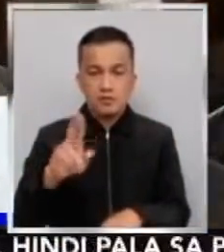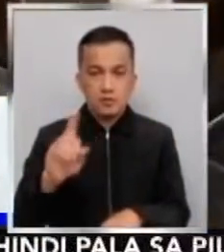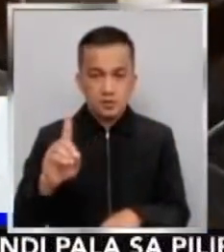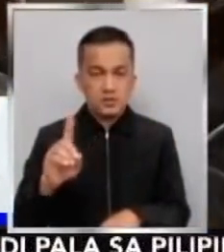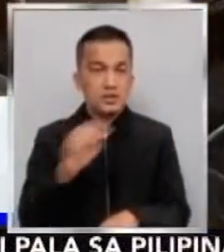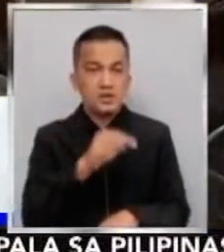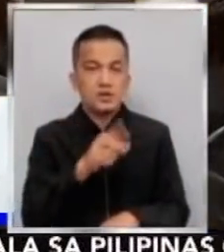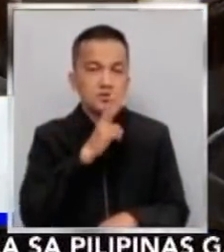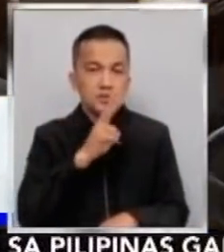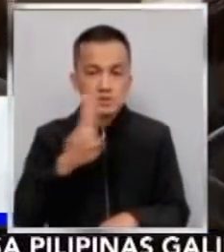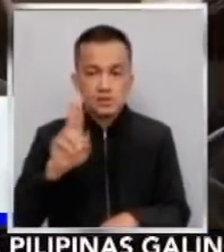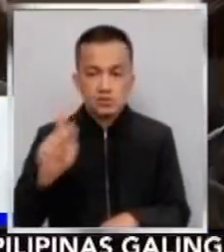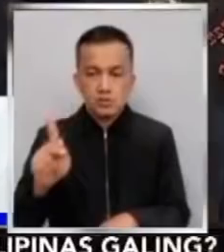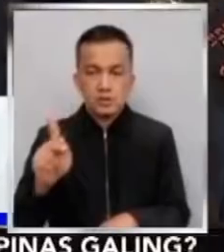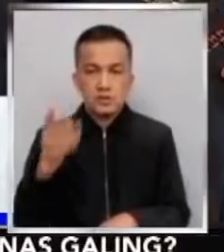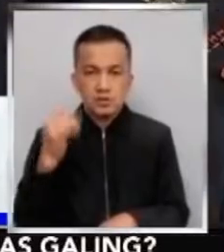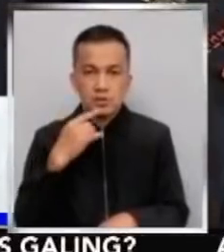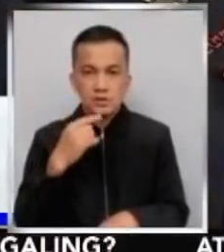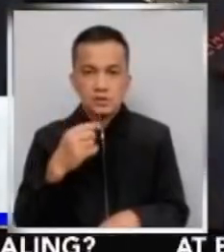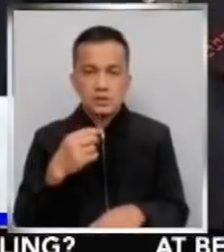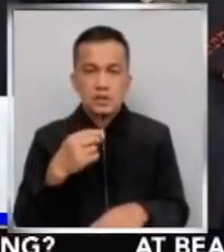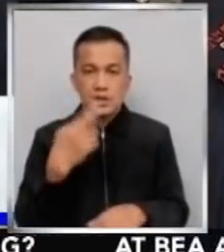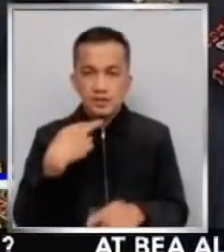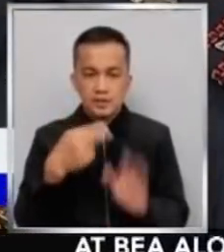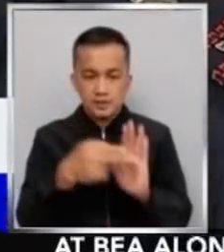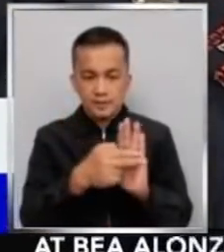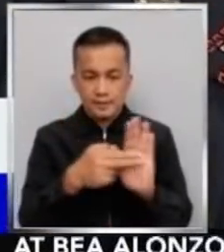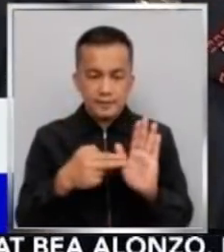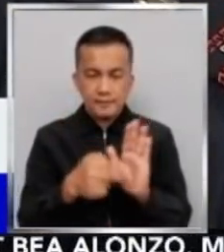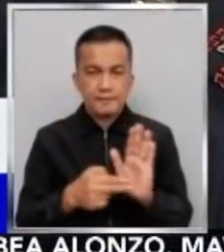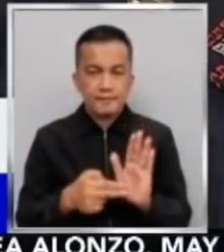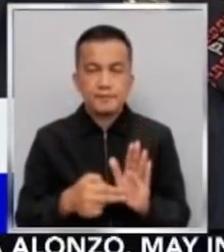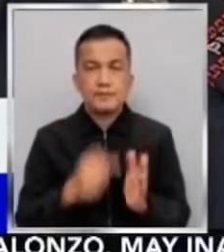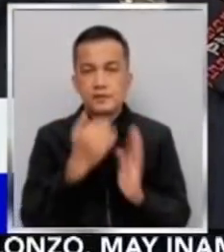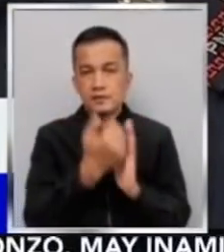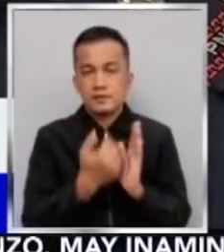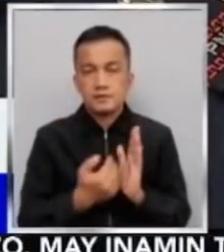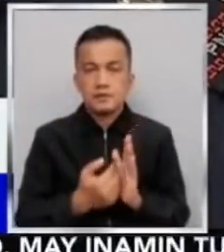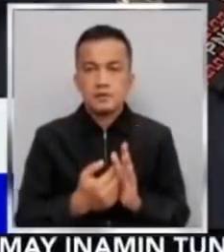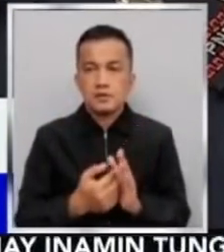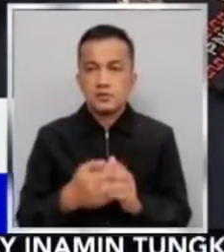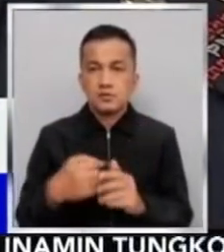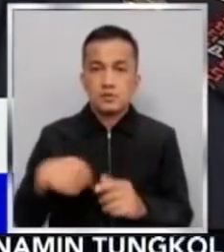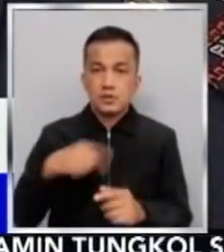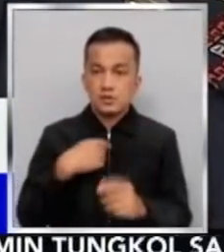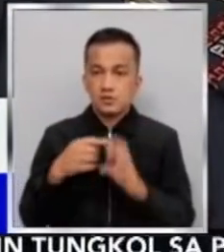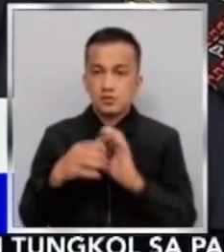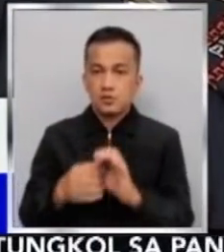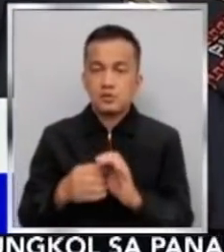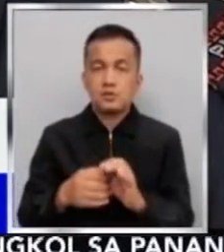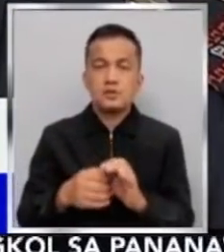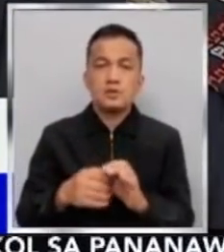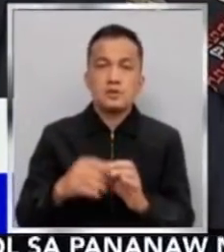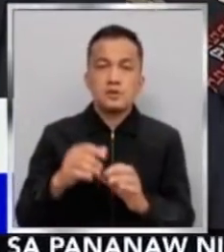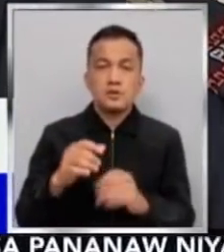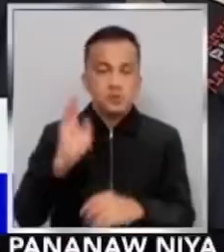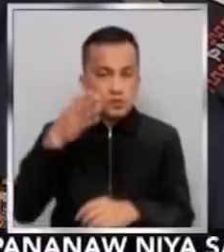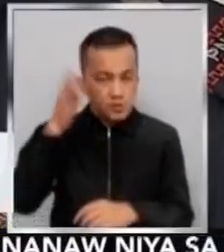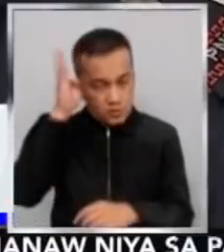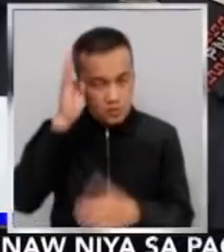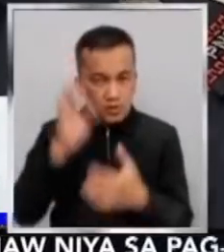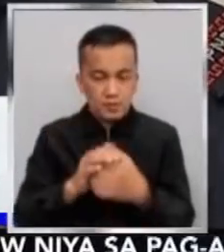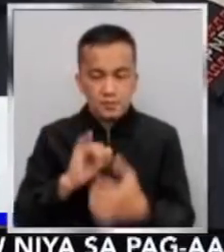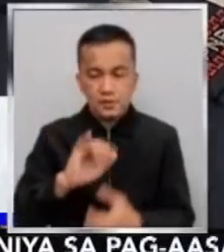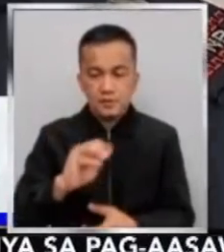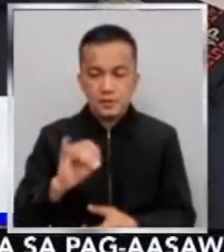ito, nasa red notice list. We will be coordinating with the Bureau of Immigration po regarding his deportation and also we will